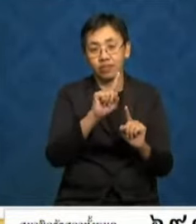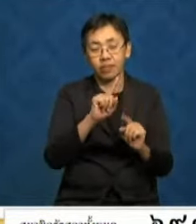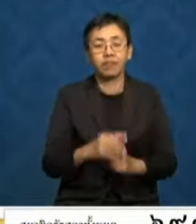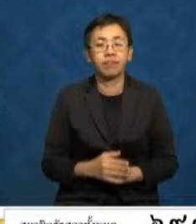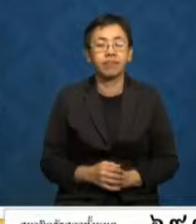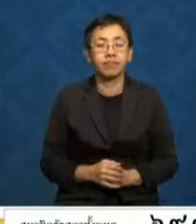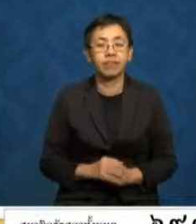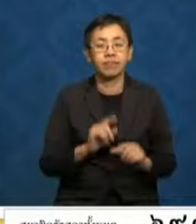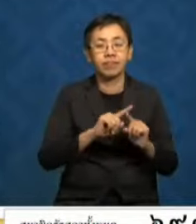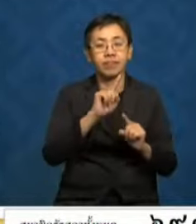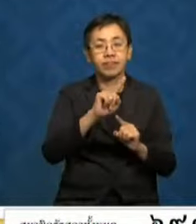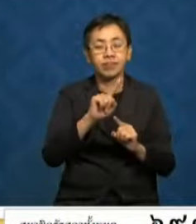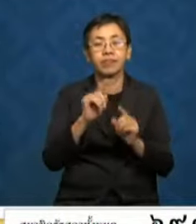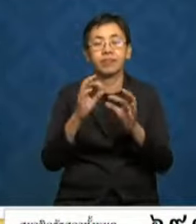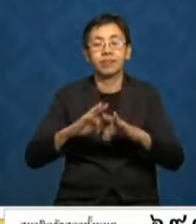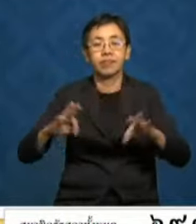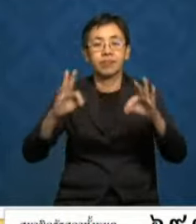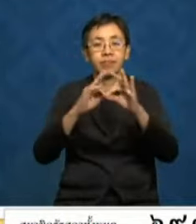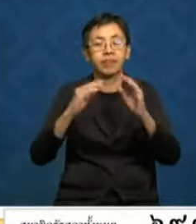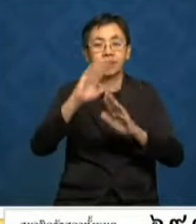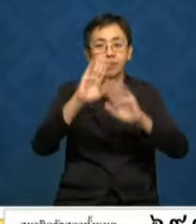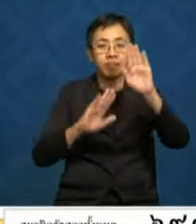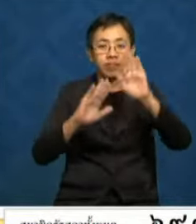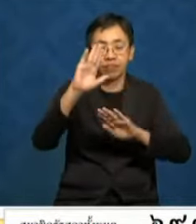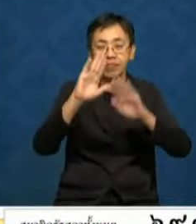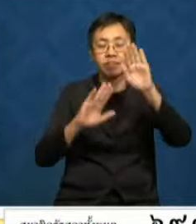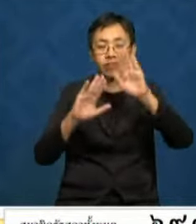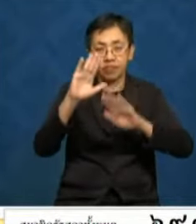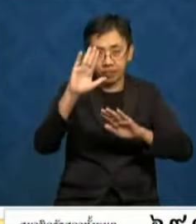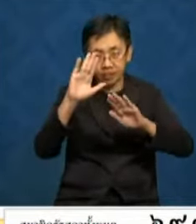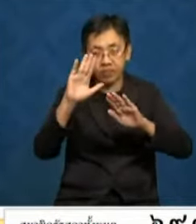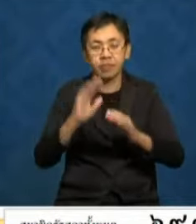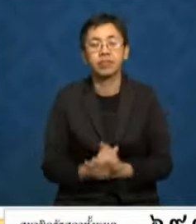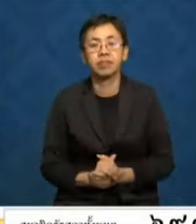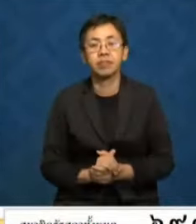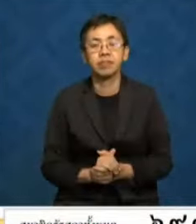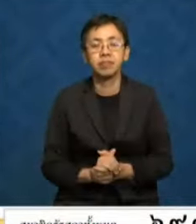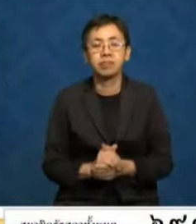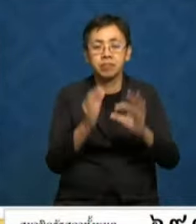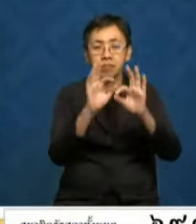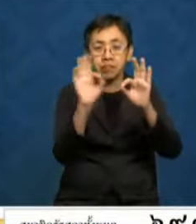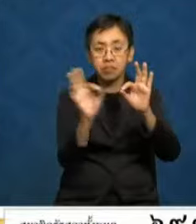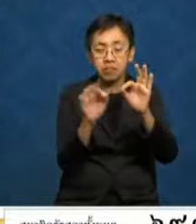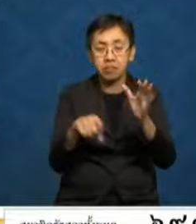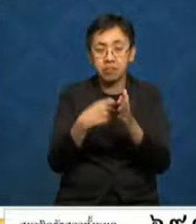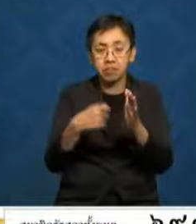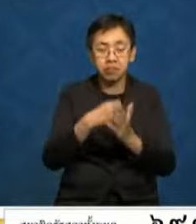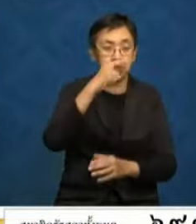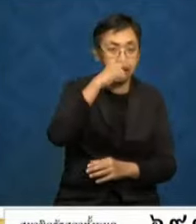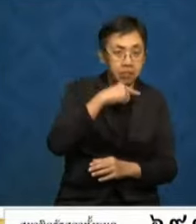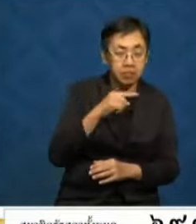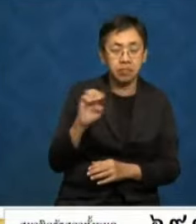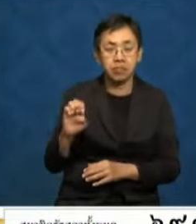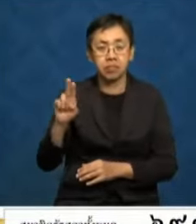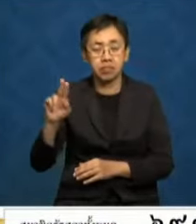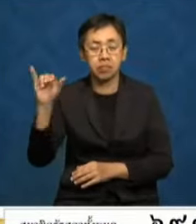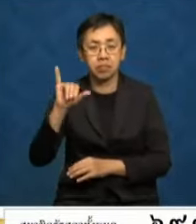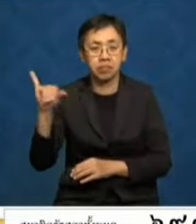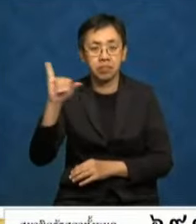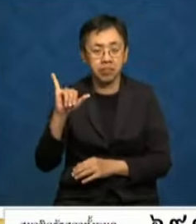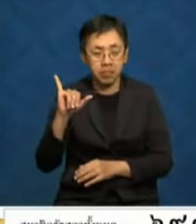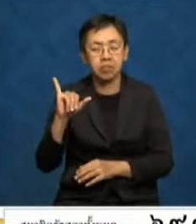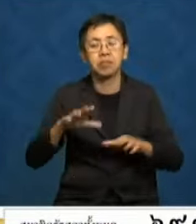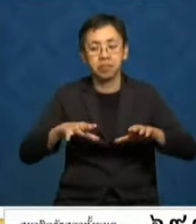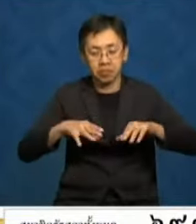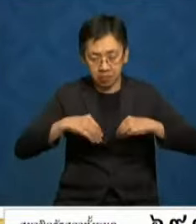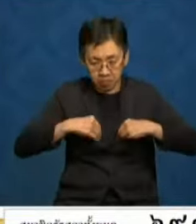ว่าเป็นองค์ประกอบสำคัญยิ่งยวดนะครับของความตกลงนี้ระบุถึงหลักการที่ทั้งไทยและ EU ครับให้ความเคารพในหลักการประชาธิปไ